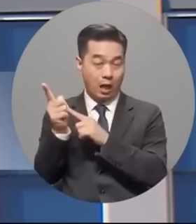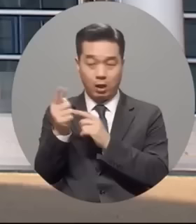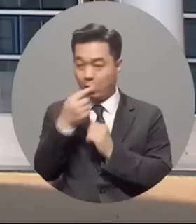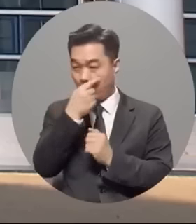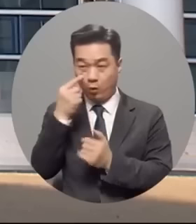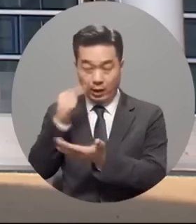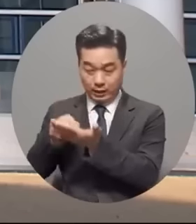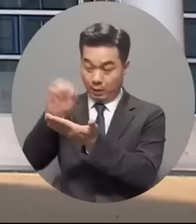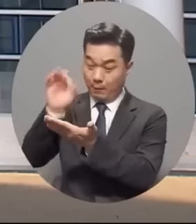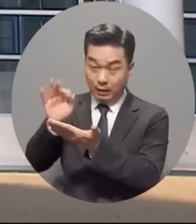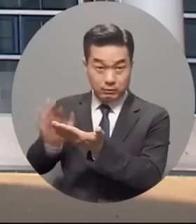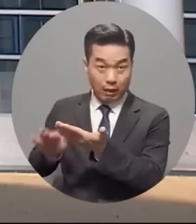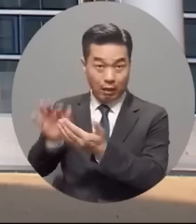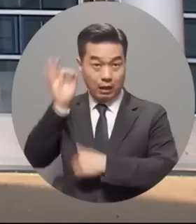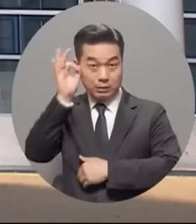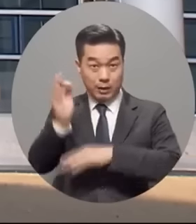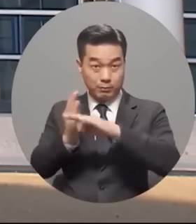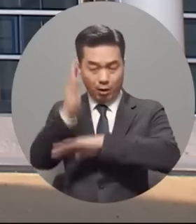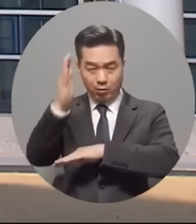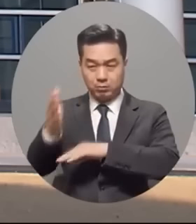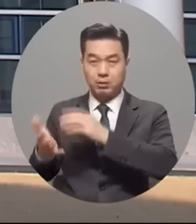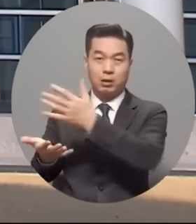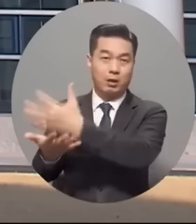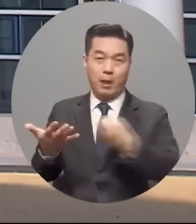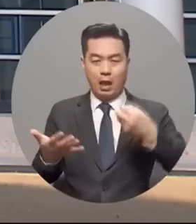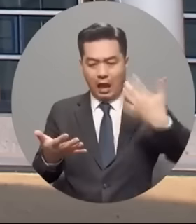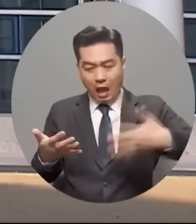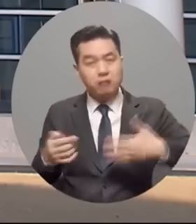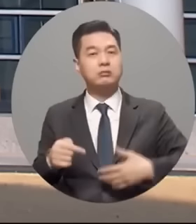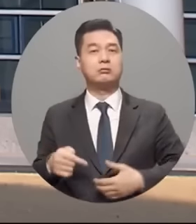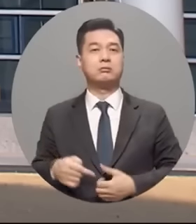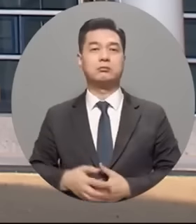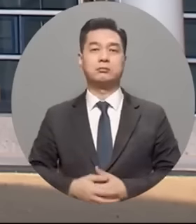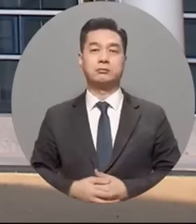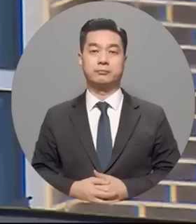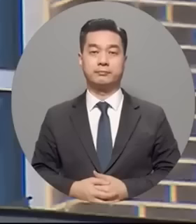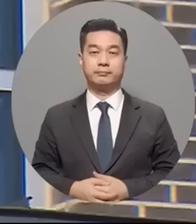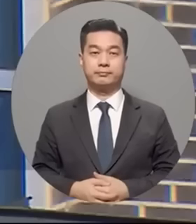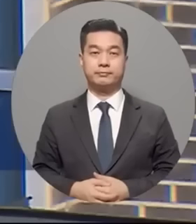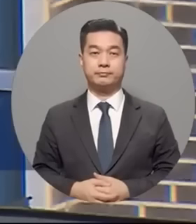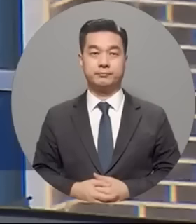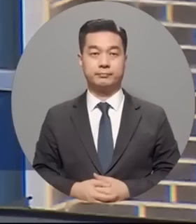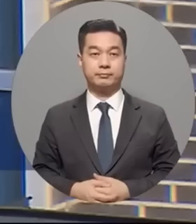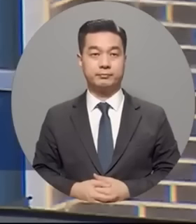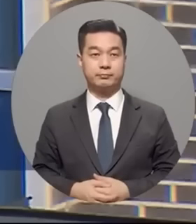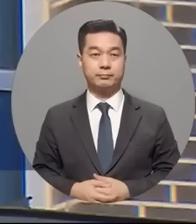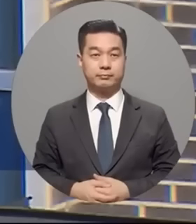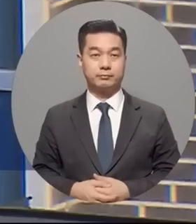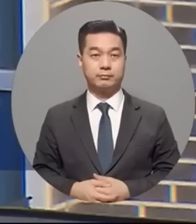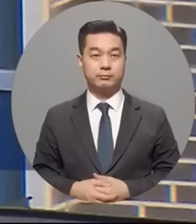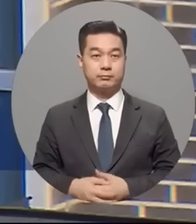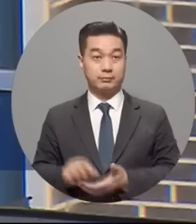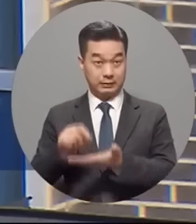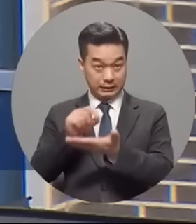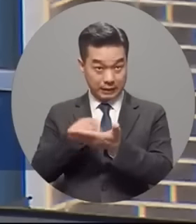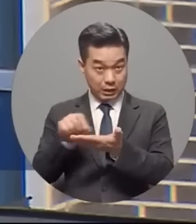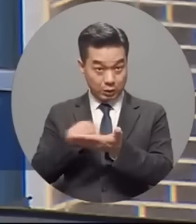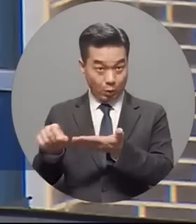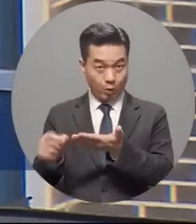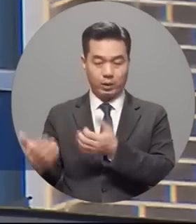확인하고도 열흘이 넘도록 확보조차 하지 않은 것으로 확인됐습니다. 기록을 인수받아